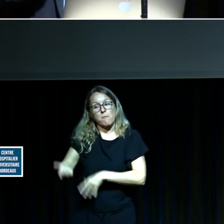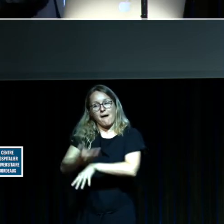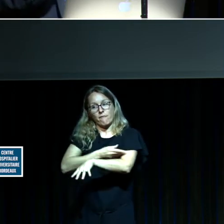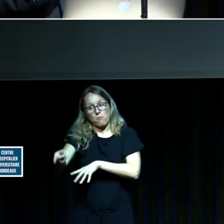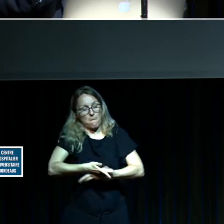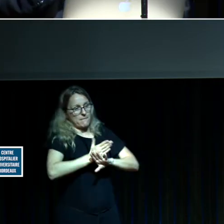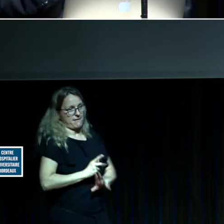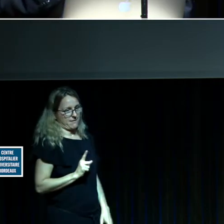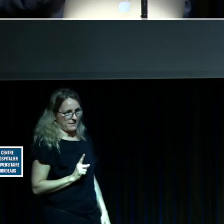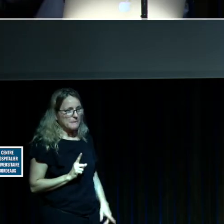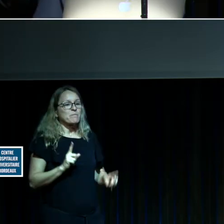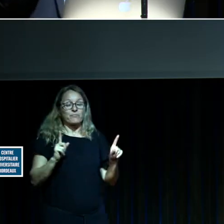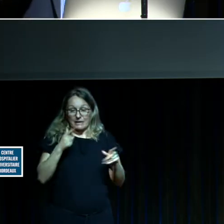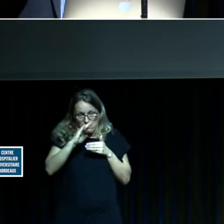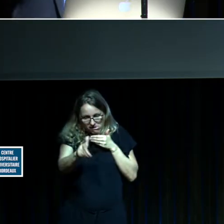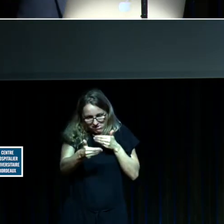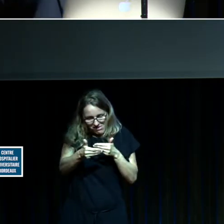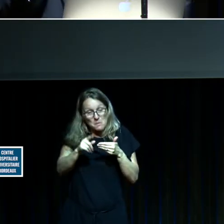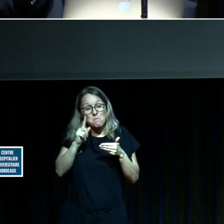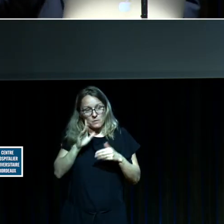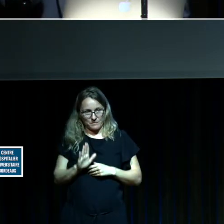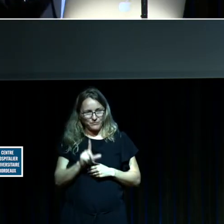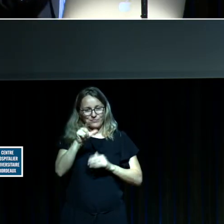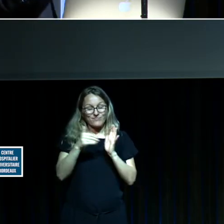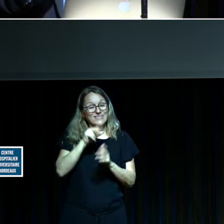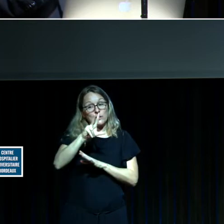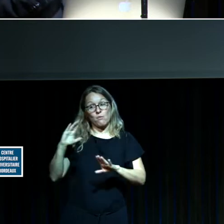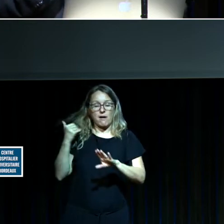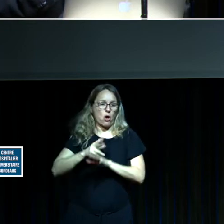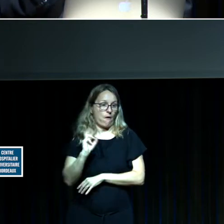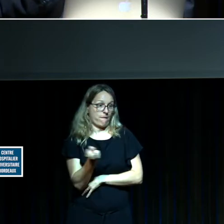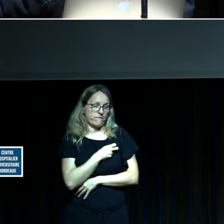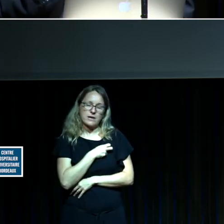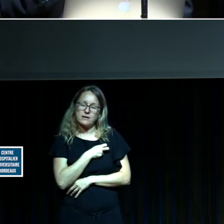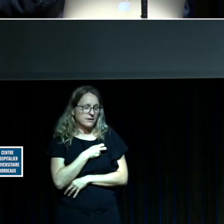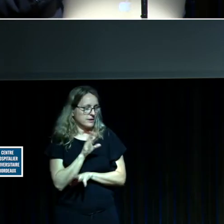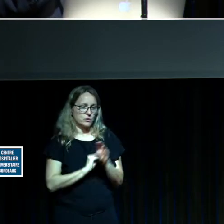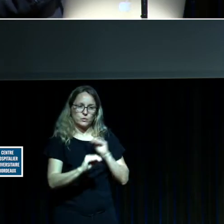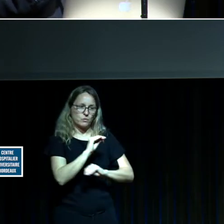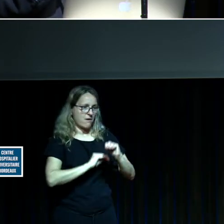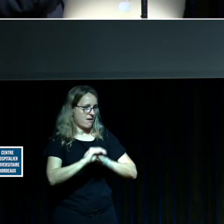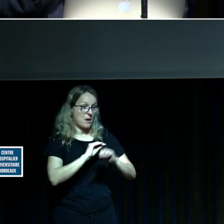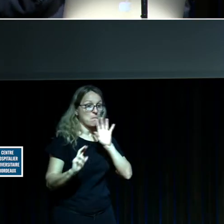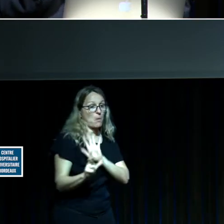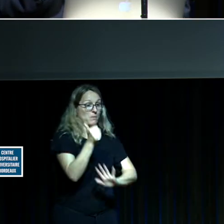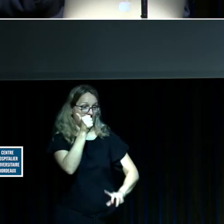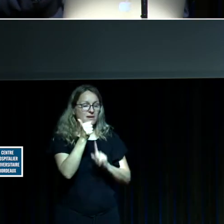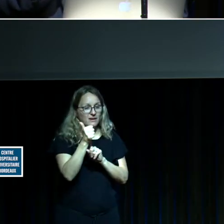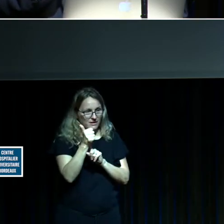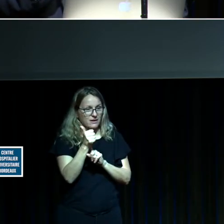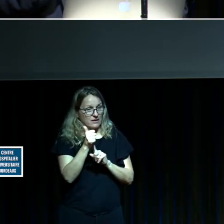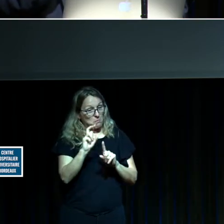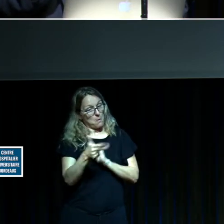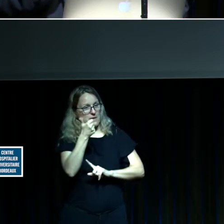Délai très court. Alors très court parce que depuis 2003, on a enfin un traitement. Ça a été le premier traitement de l'accident vasculaire